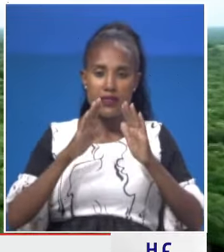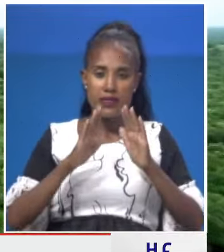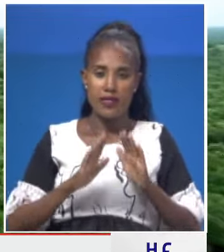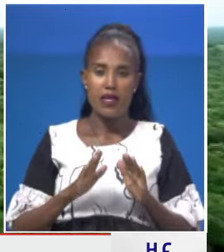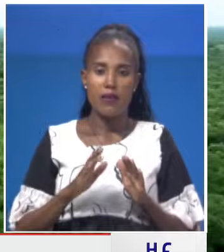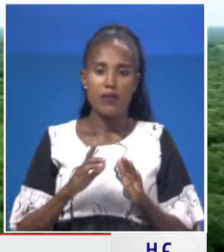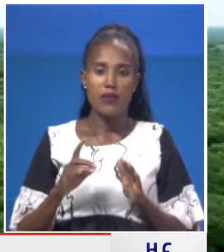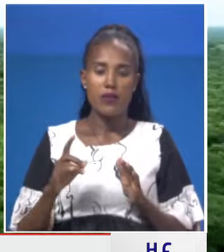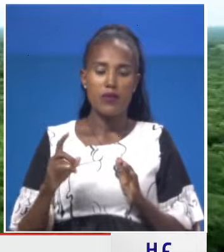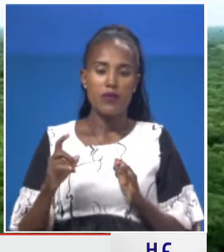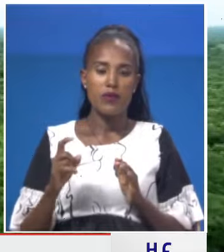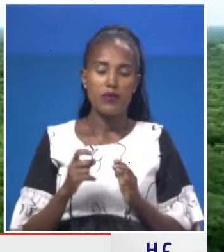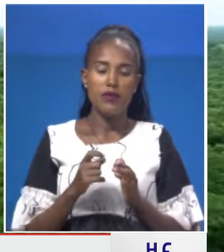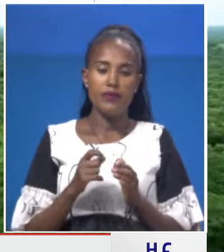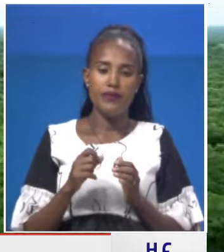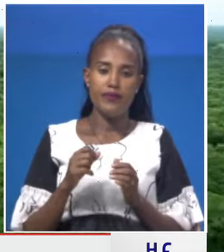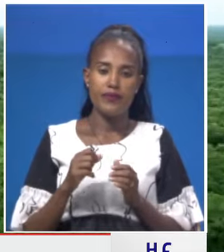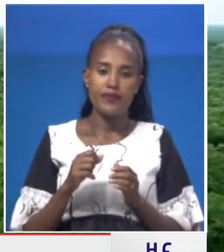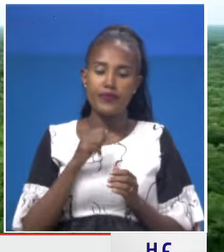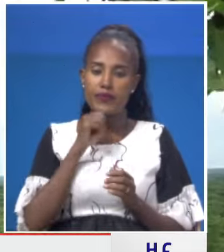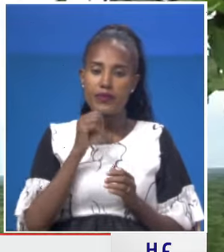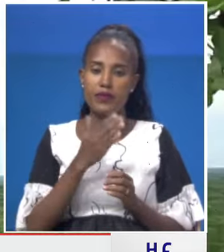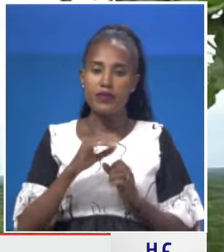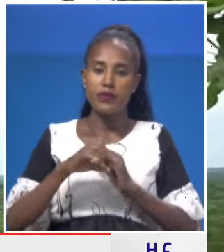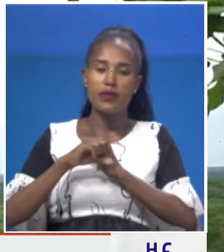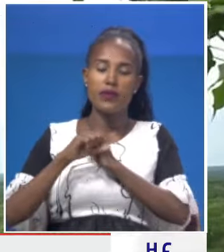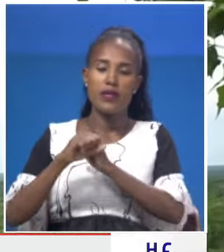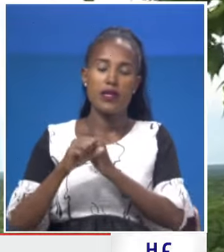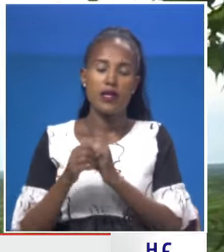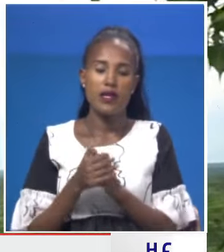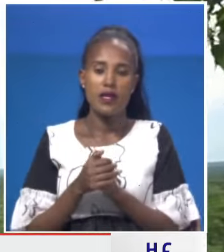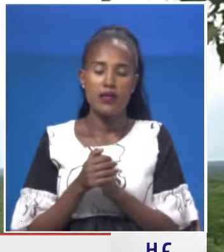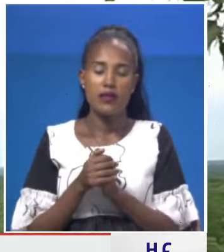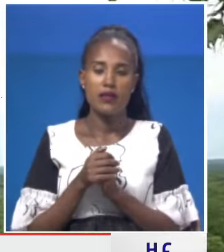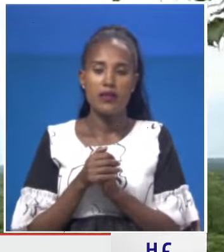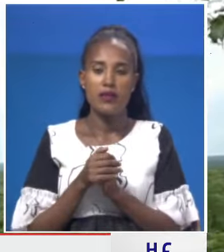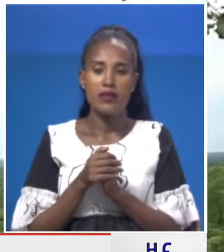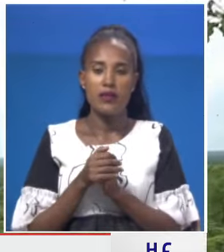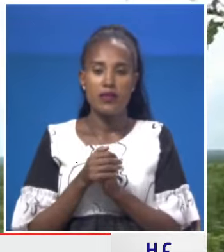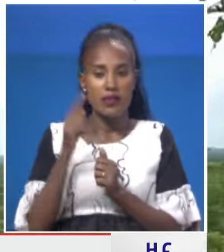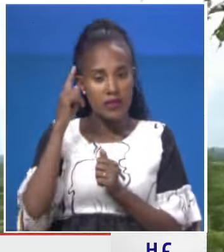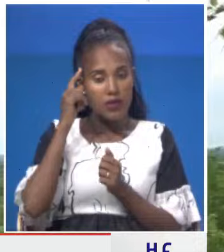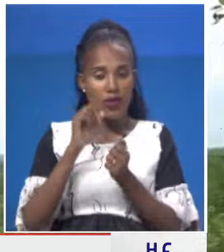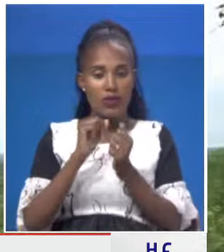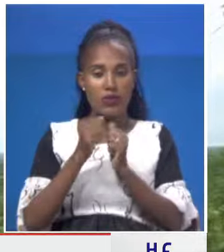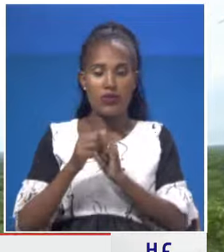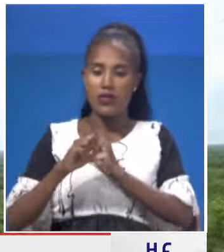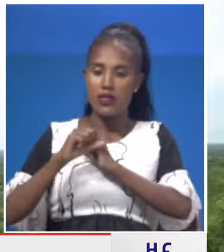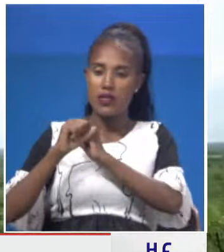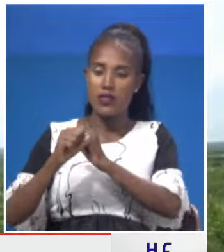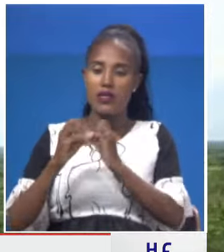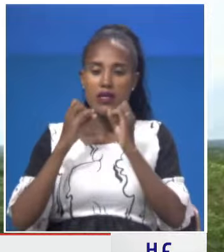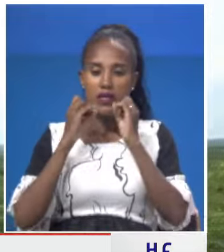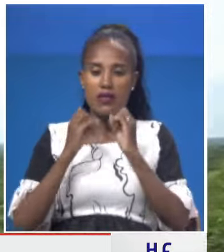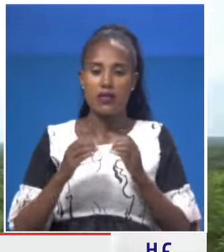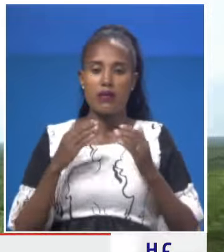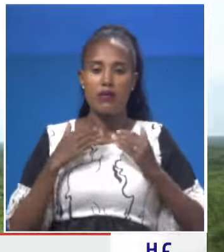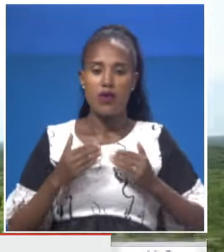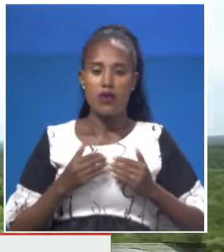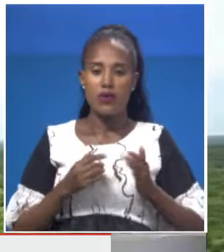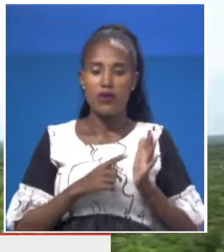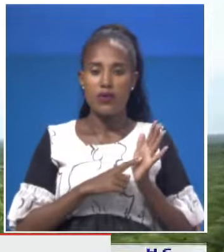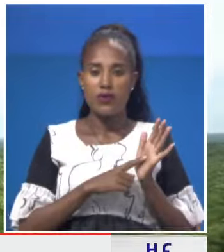ነገሮችን ይከላከላል። አጉለልጉት የሆኑ ሰዎችን ሲያይ ይከላከላል። ለጸጥታ መዋቅሮ